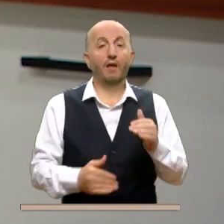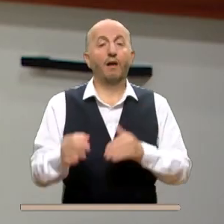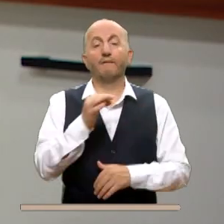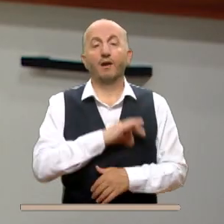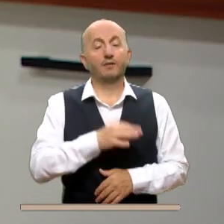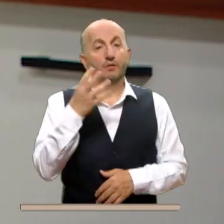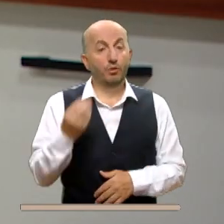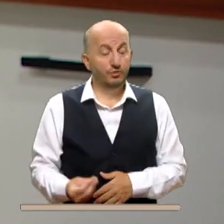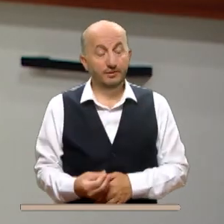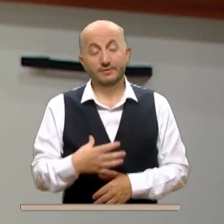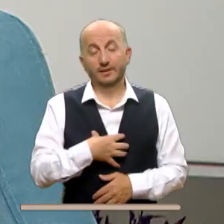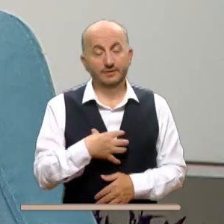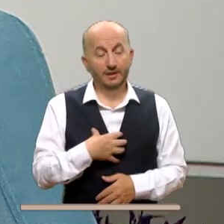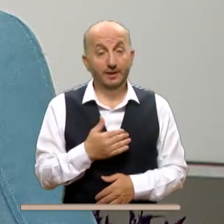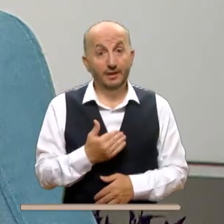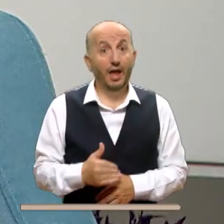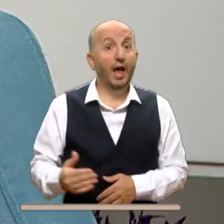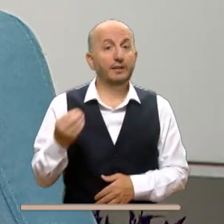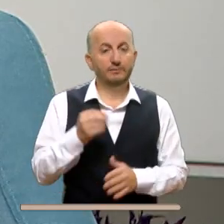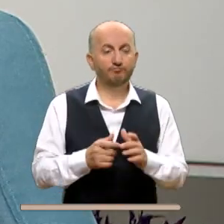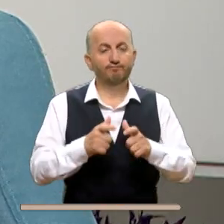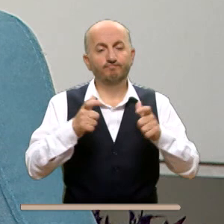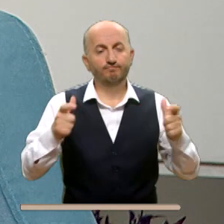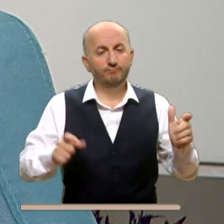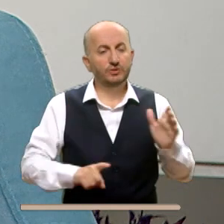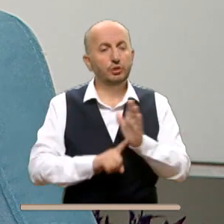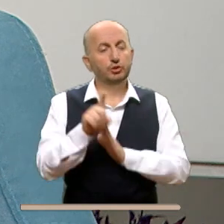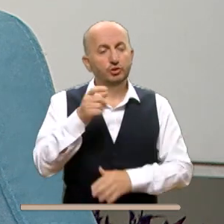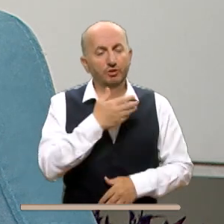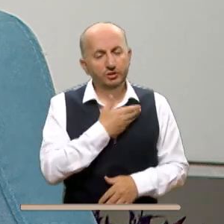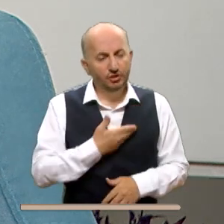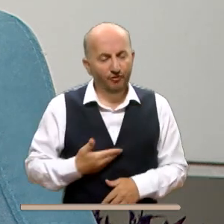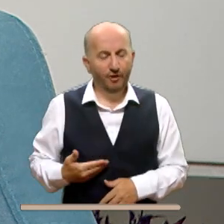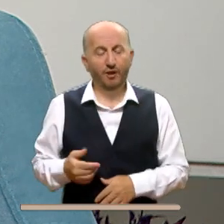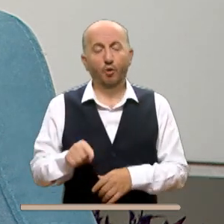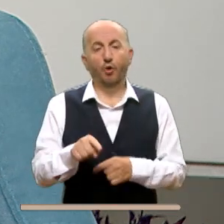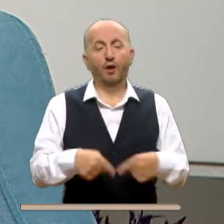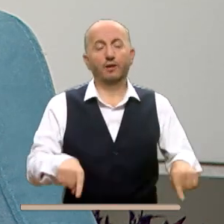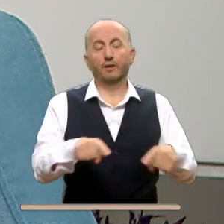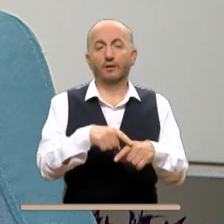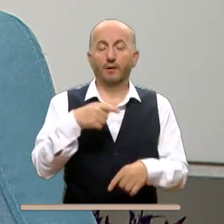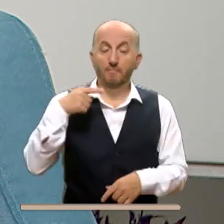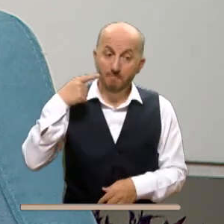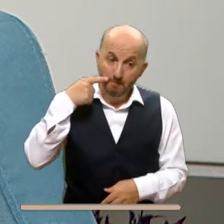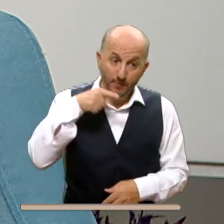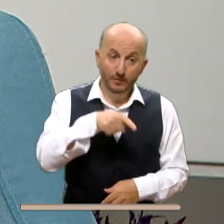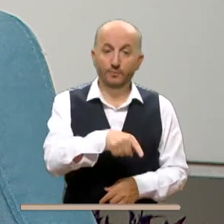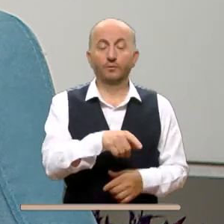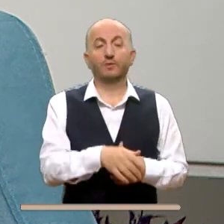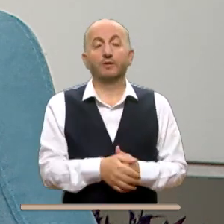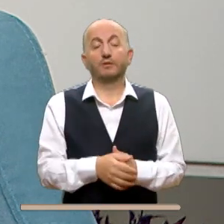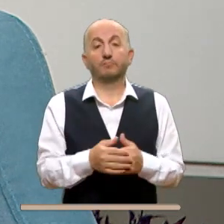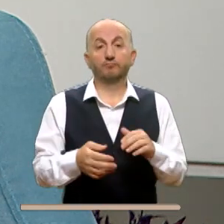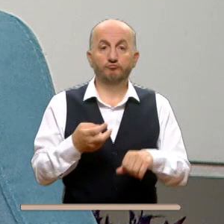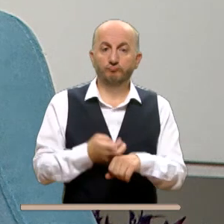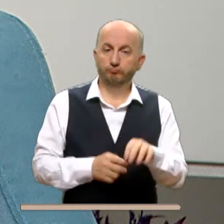faydalı olacaklardır. Kendilerine daha iyi geliştirebileceklerdir. Severek o alana ilgi duydukları için daha